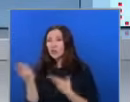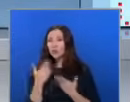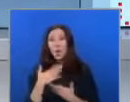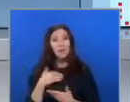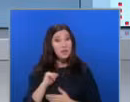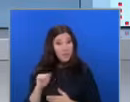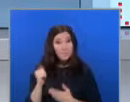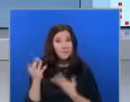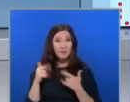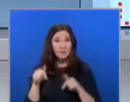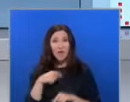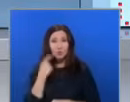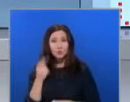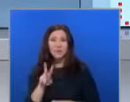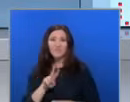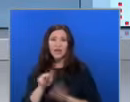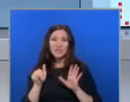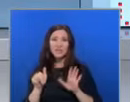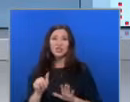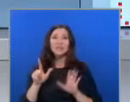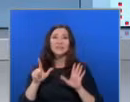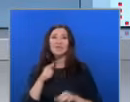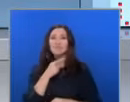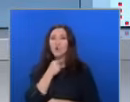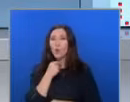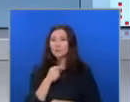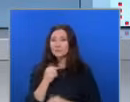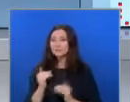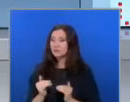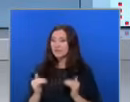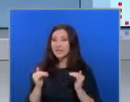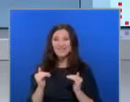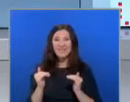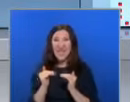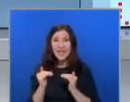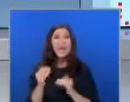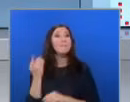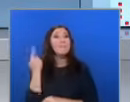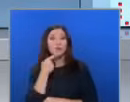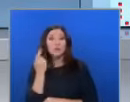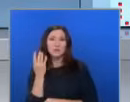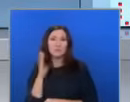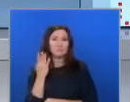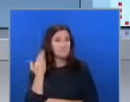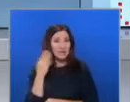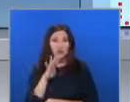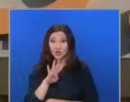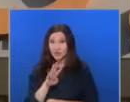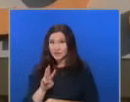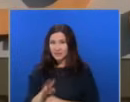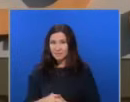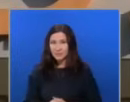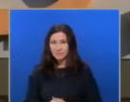и математика, пък тази година са 26-ма седмокласници. За сравнение, миналата година са били 43-ма.